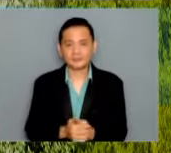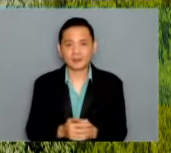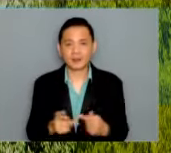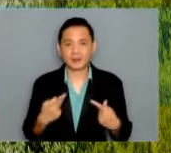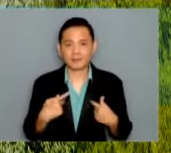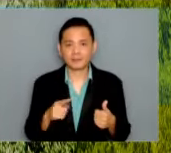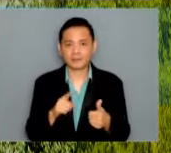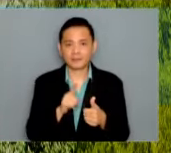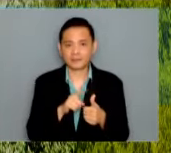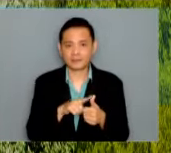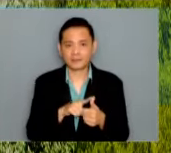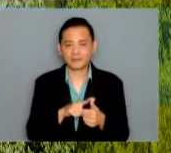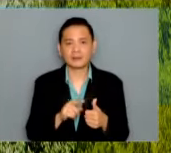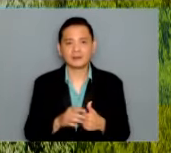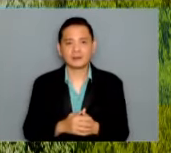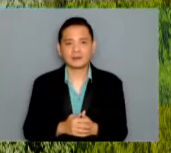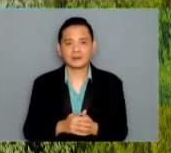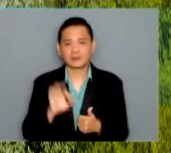at